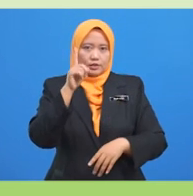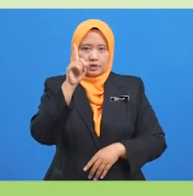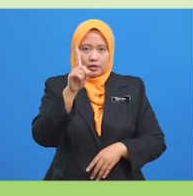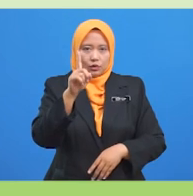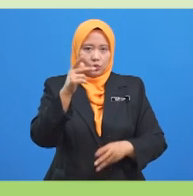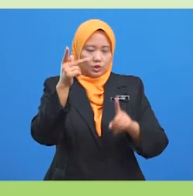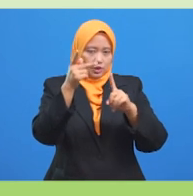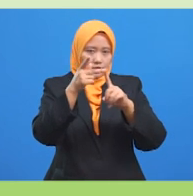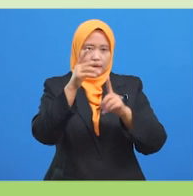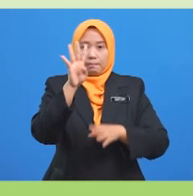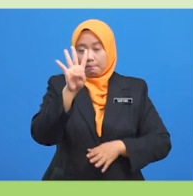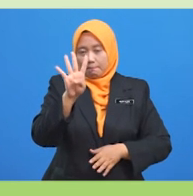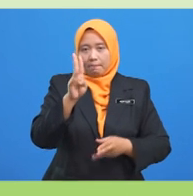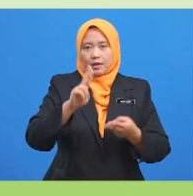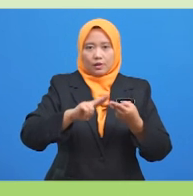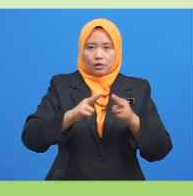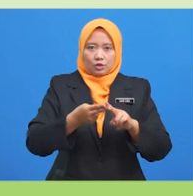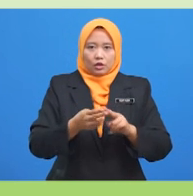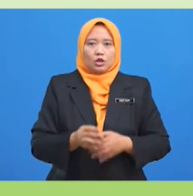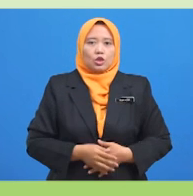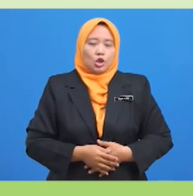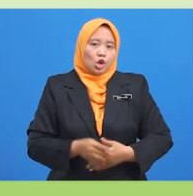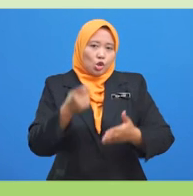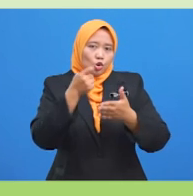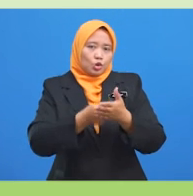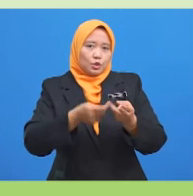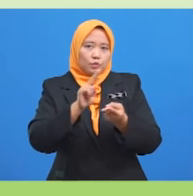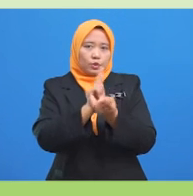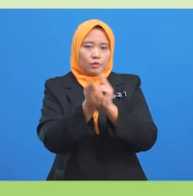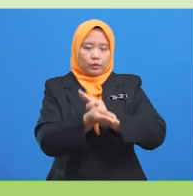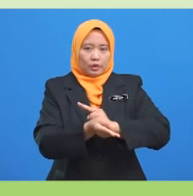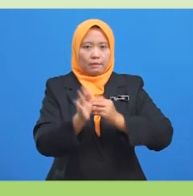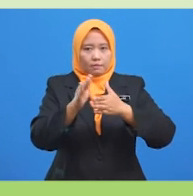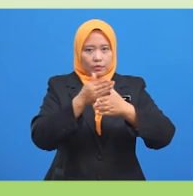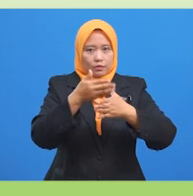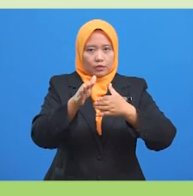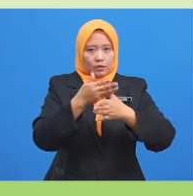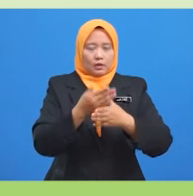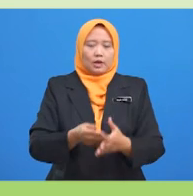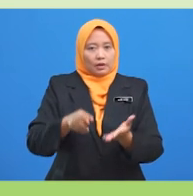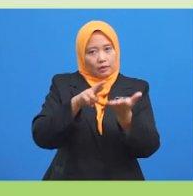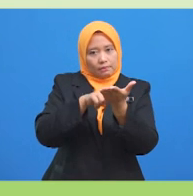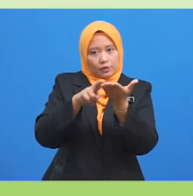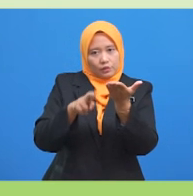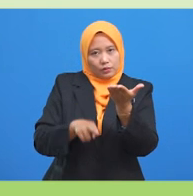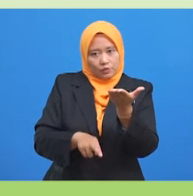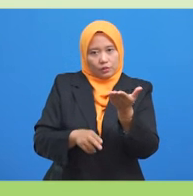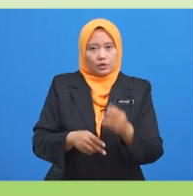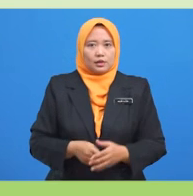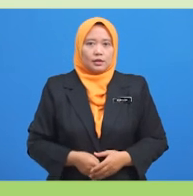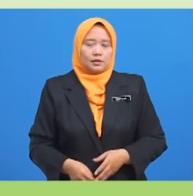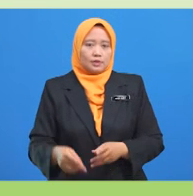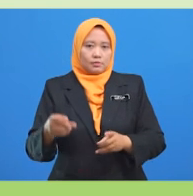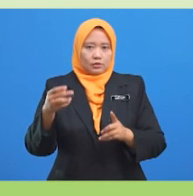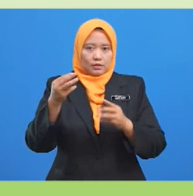unit. Kos berubah purata semakin menurun. Kos berubah purata mencapai